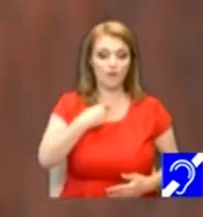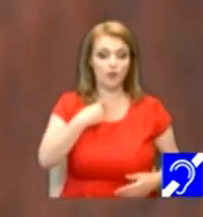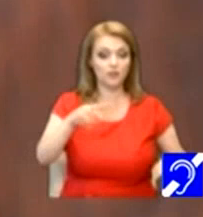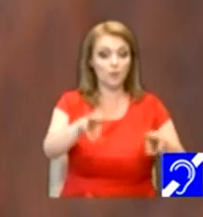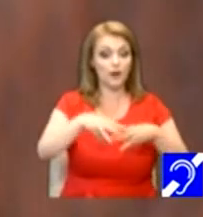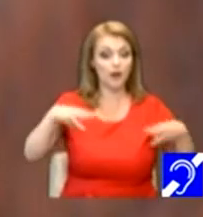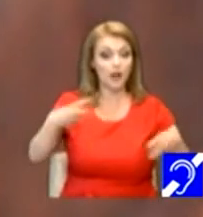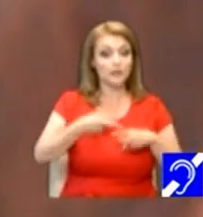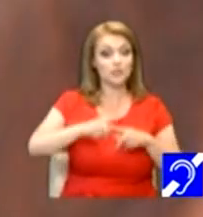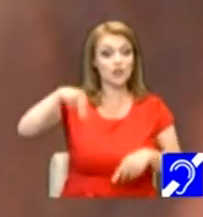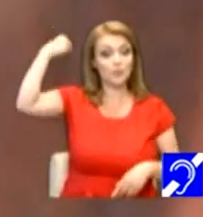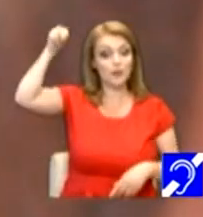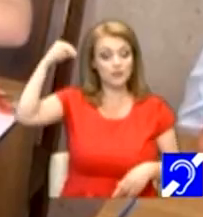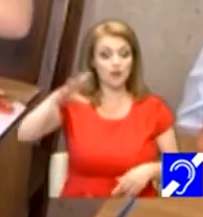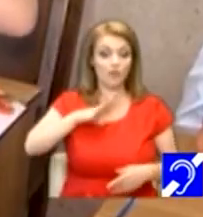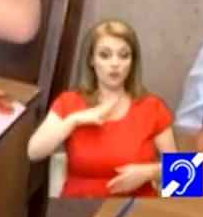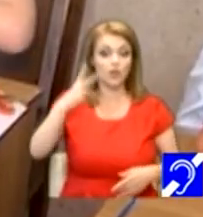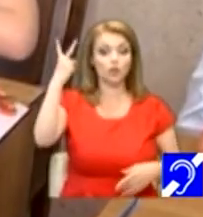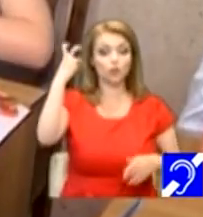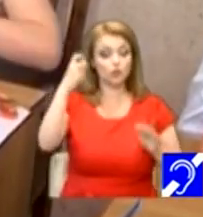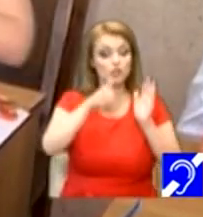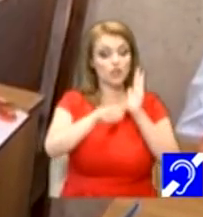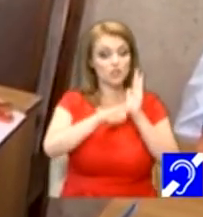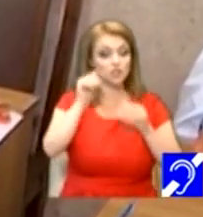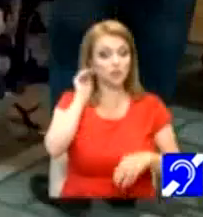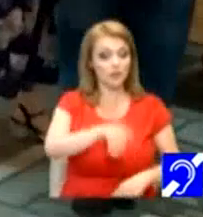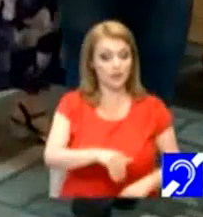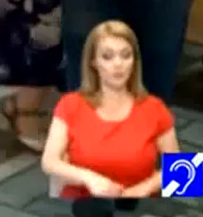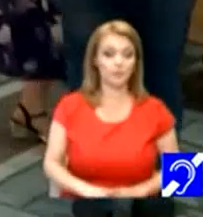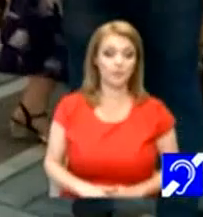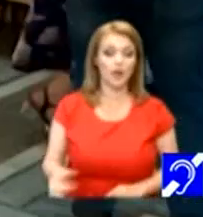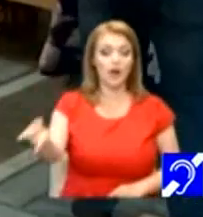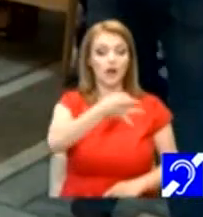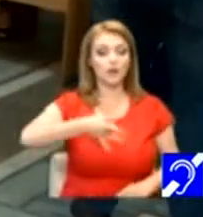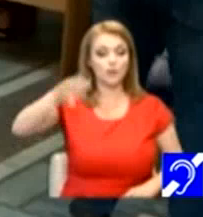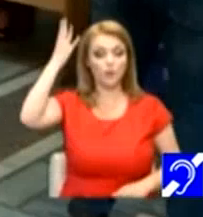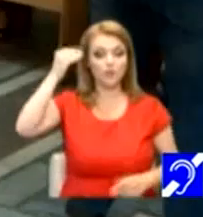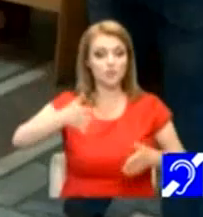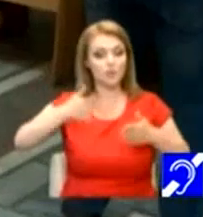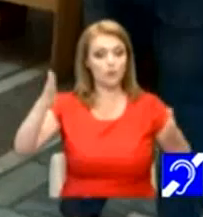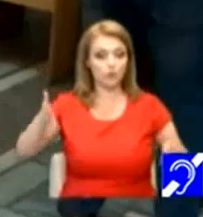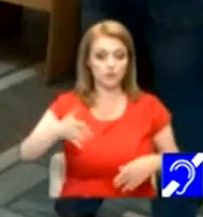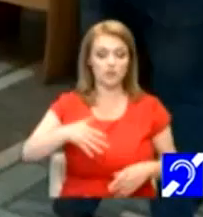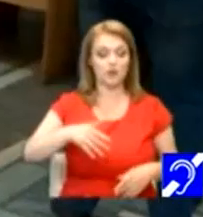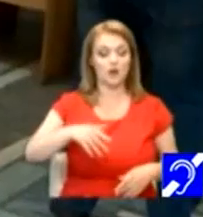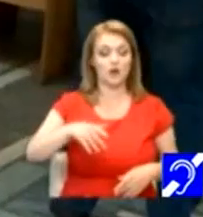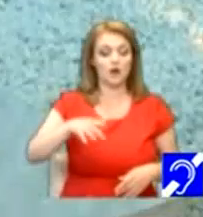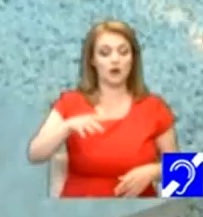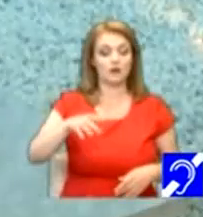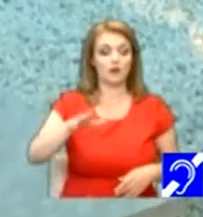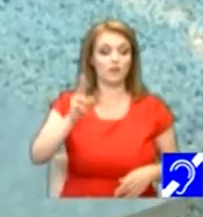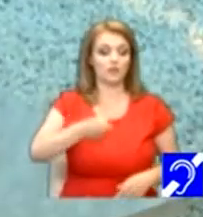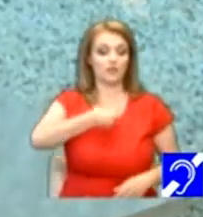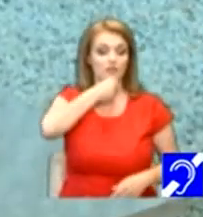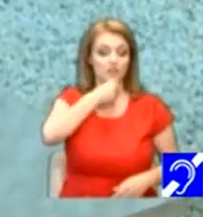în timp ce la prezidențiale au fost peste 260.000 de alegători. În Republica Moldova, cei mai mulți alegători au fost cei din grupa de